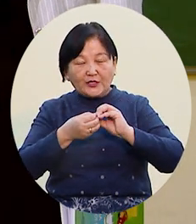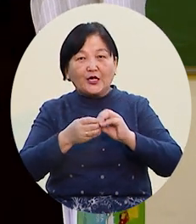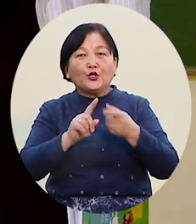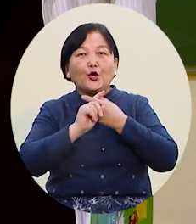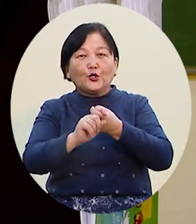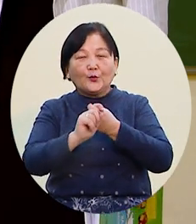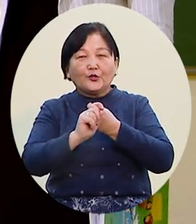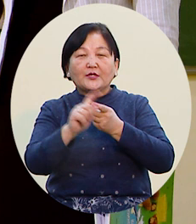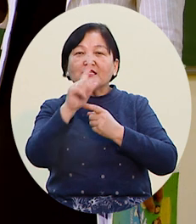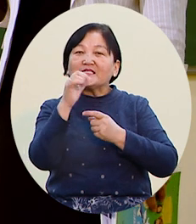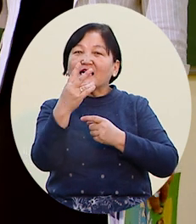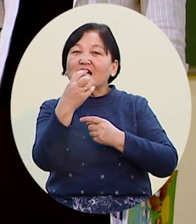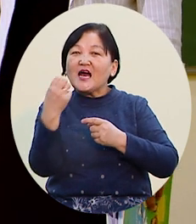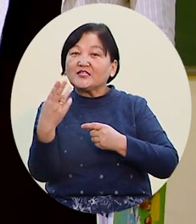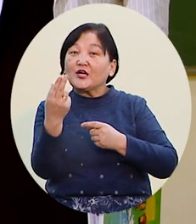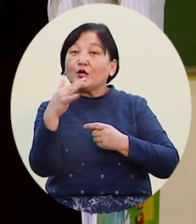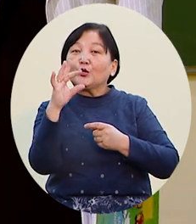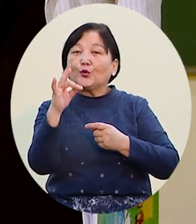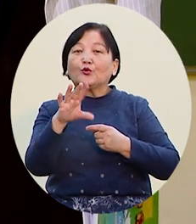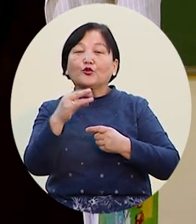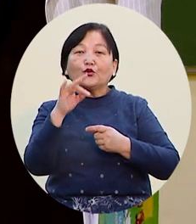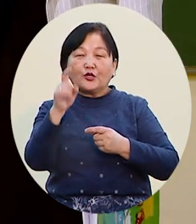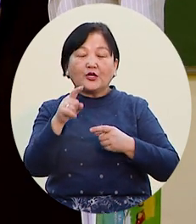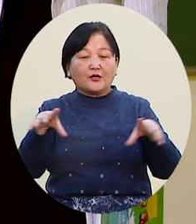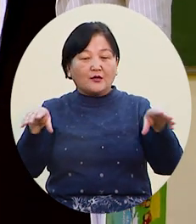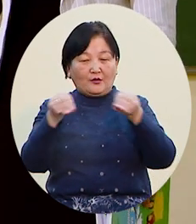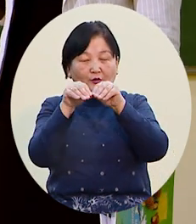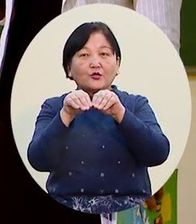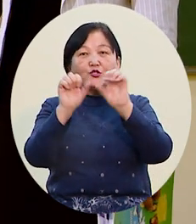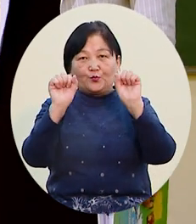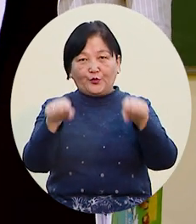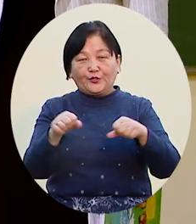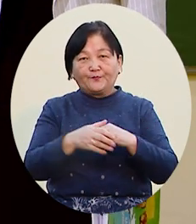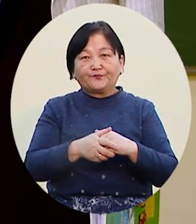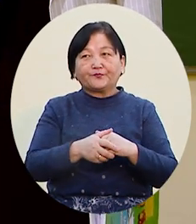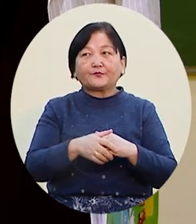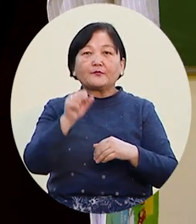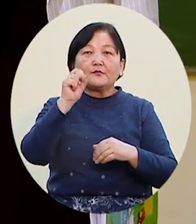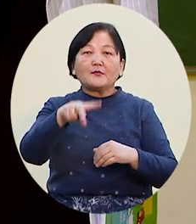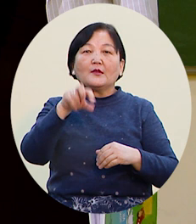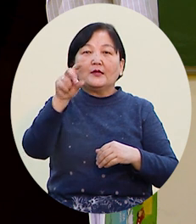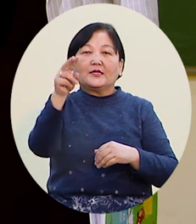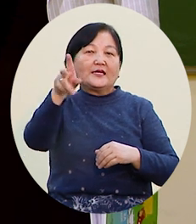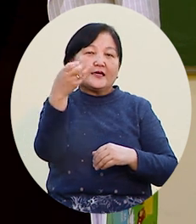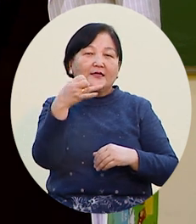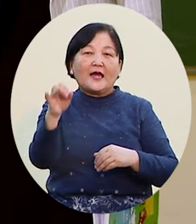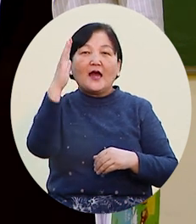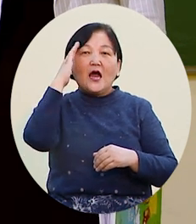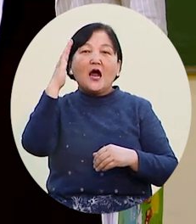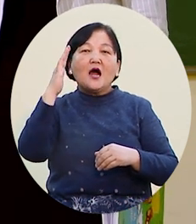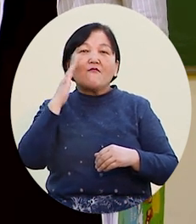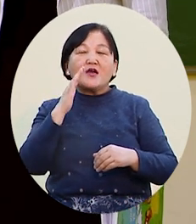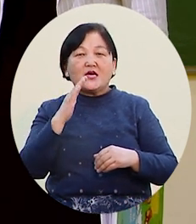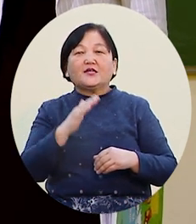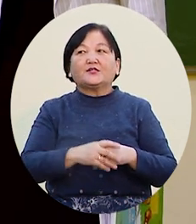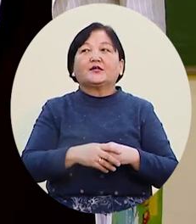тодорхойлж болно. За энд багш нь ингээд жишээ авсан байж байгаа. За энд алагдай, аав ээж, сэрэгтэх, янгир, туулаа